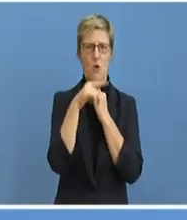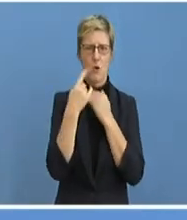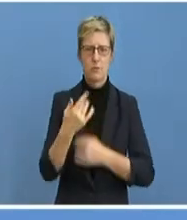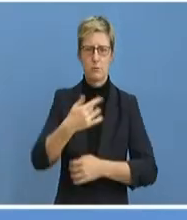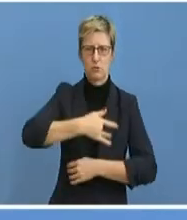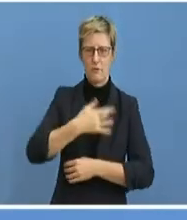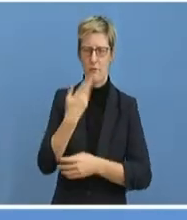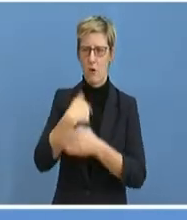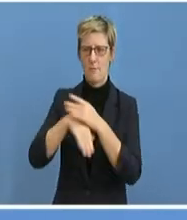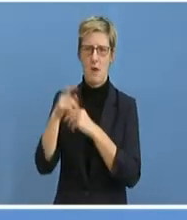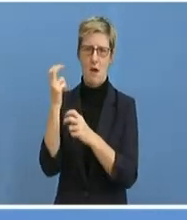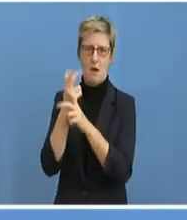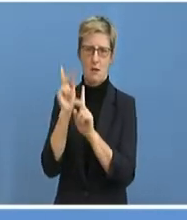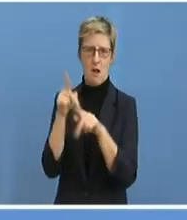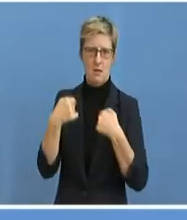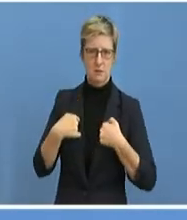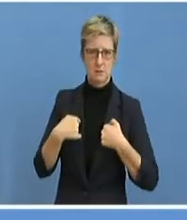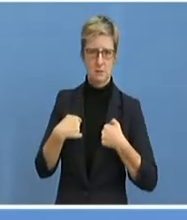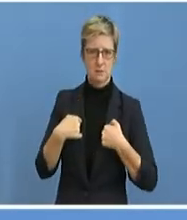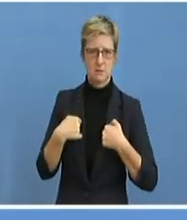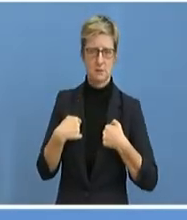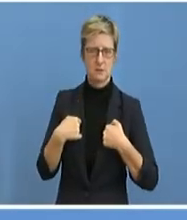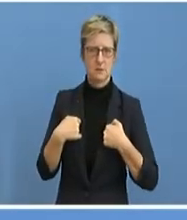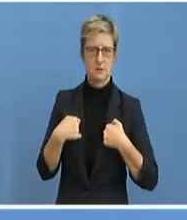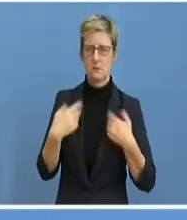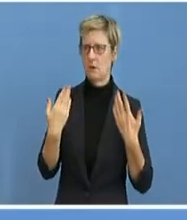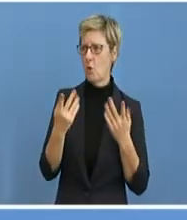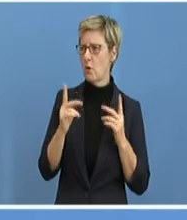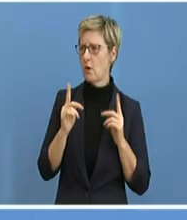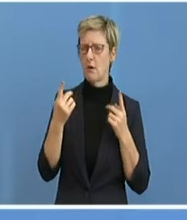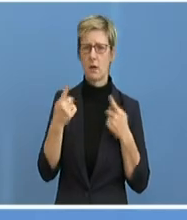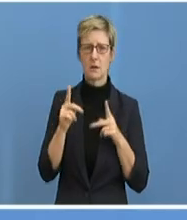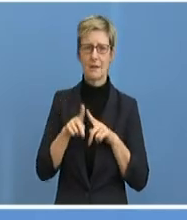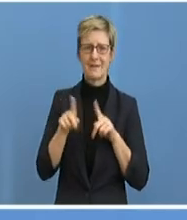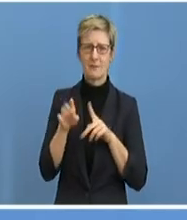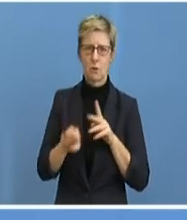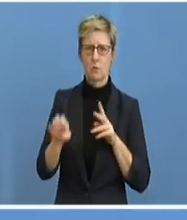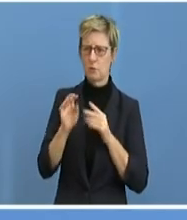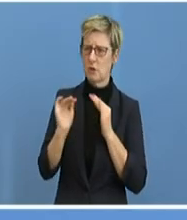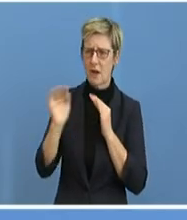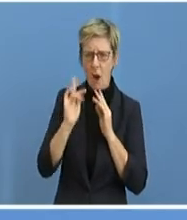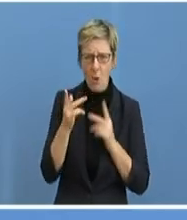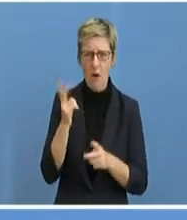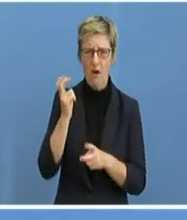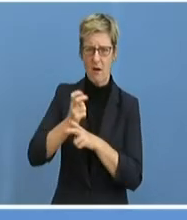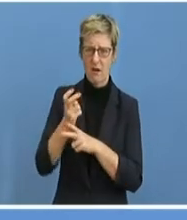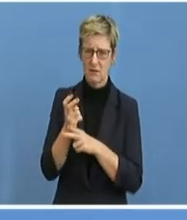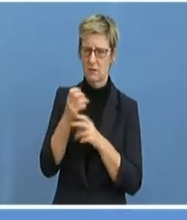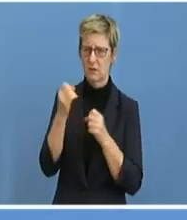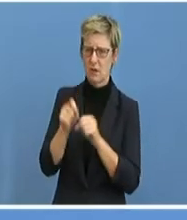auch außereuropäische Länder. So. Herr Gavrilis.